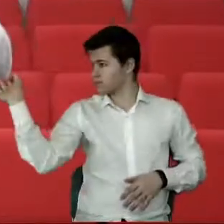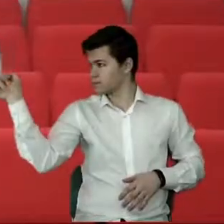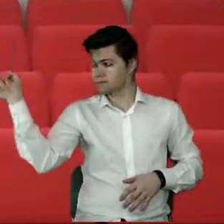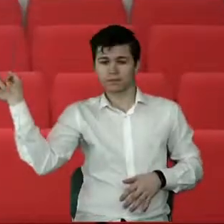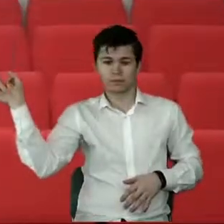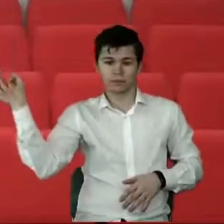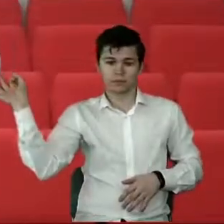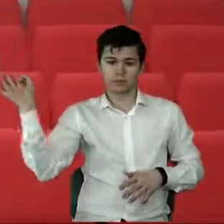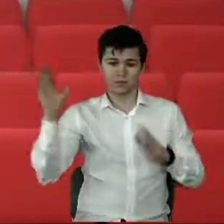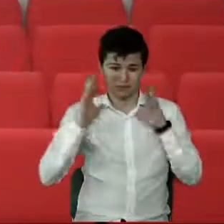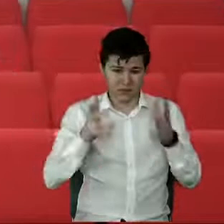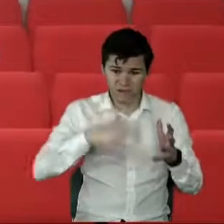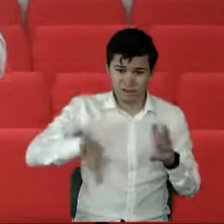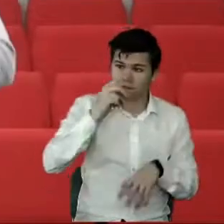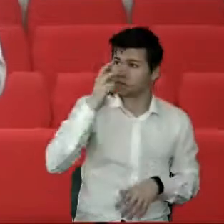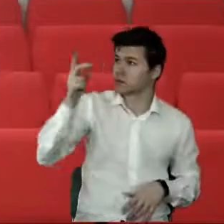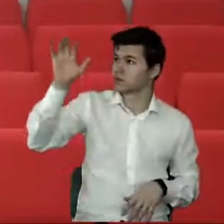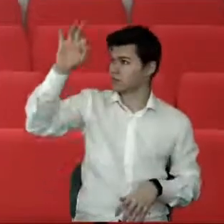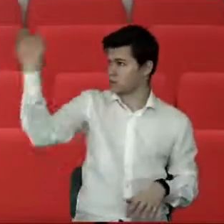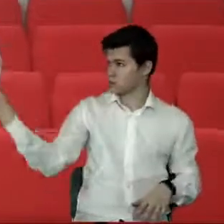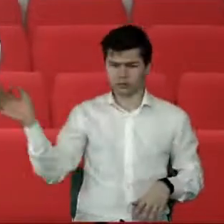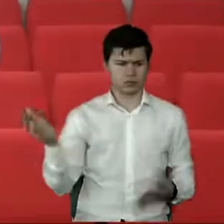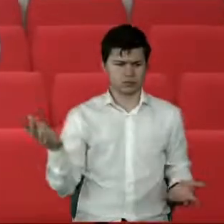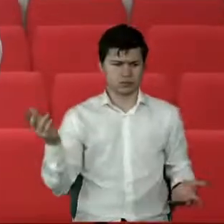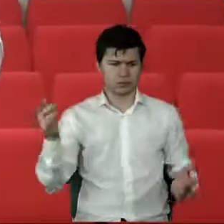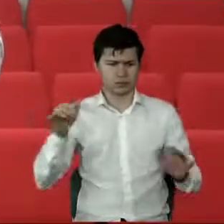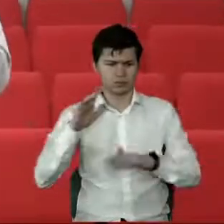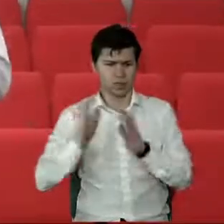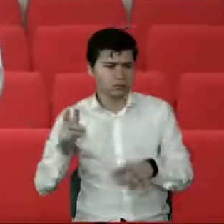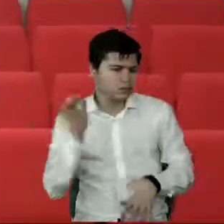земле видели это знамение, пришли к нему спросить, что это было такое.